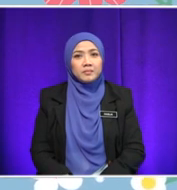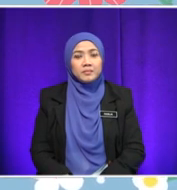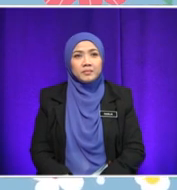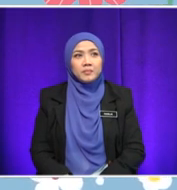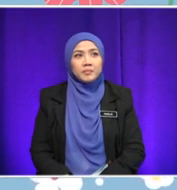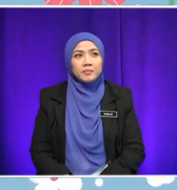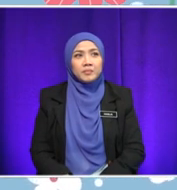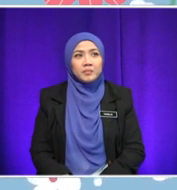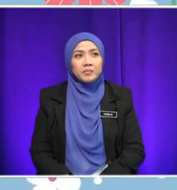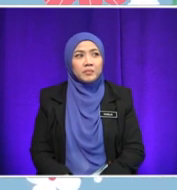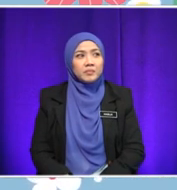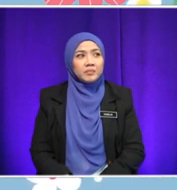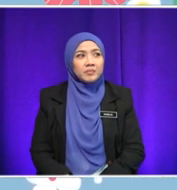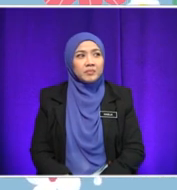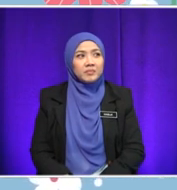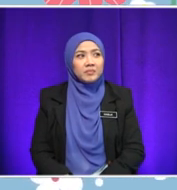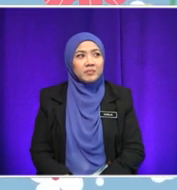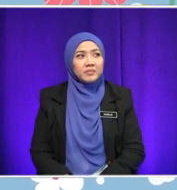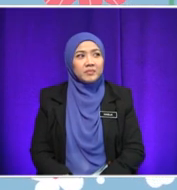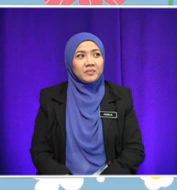saya tidak percaya Bisa ini